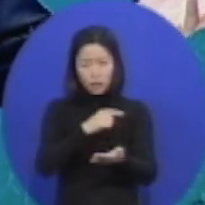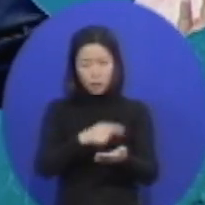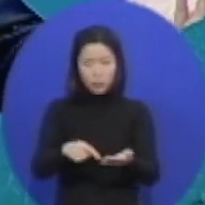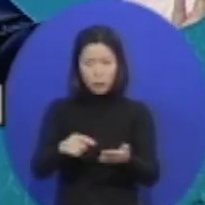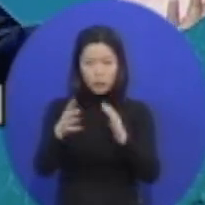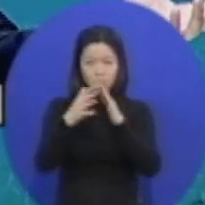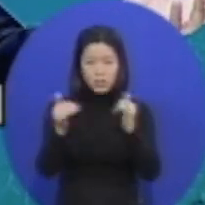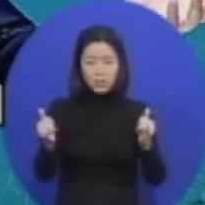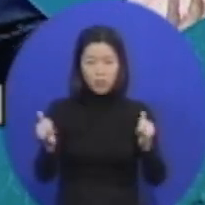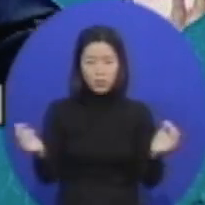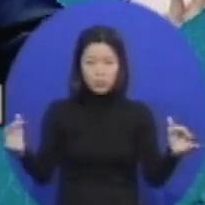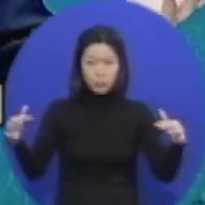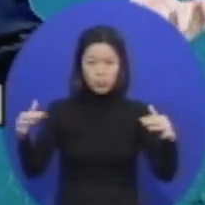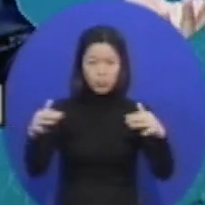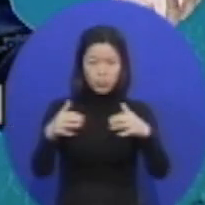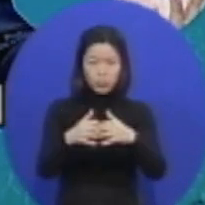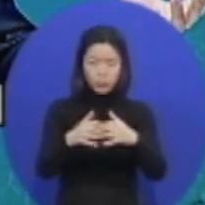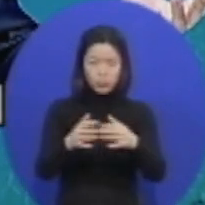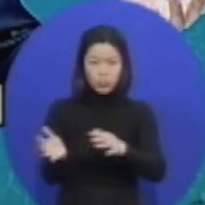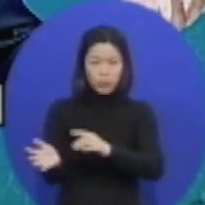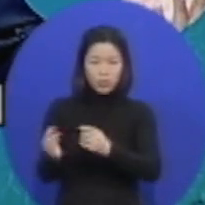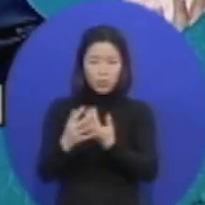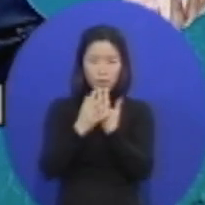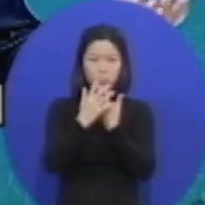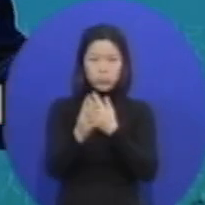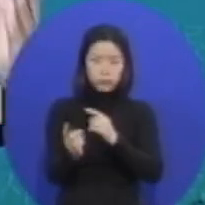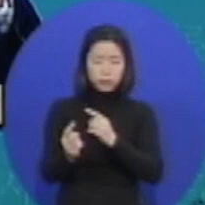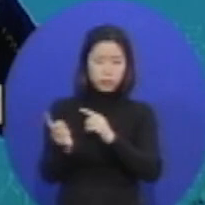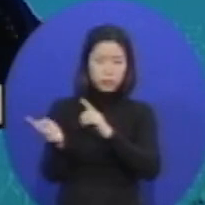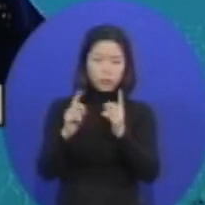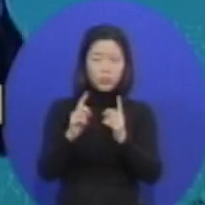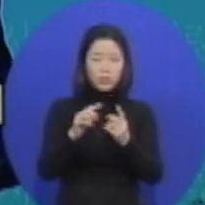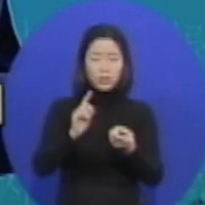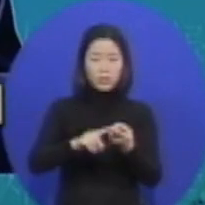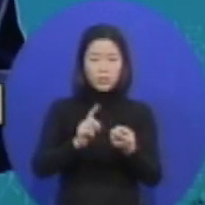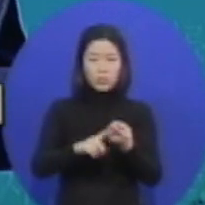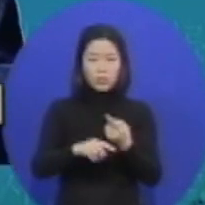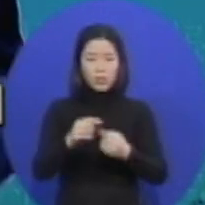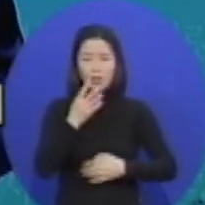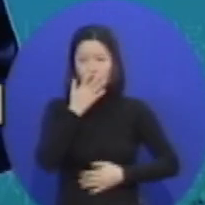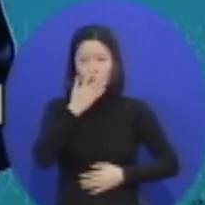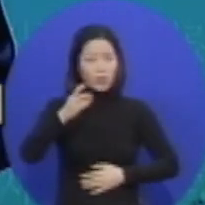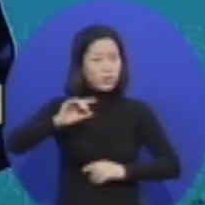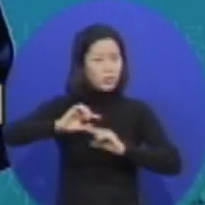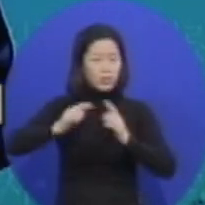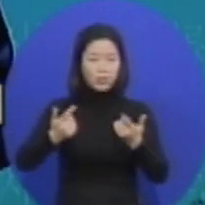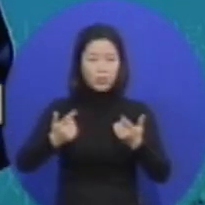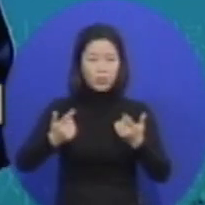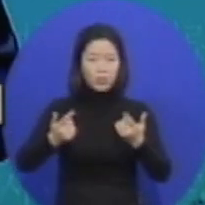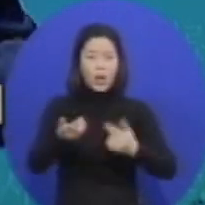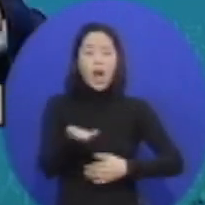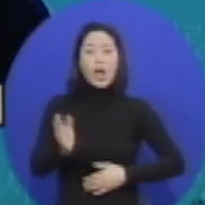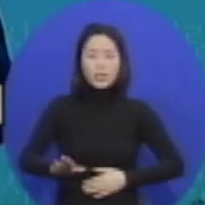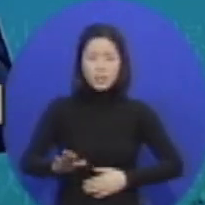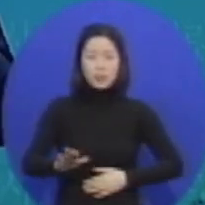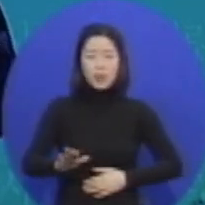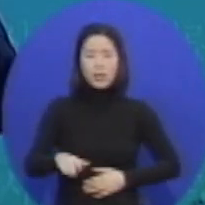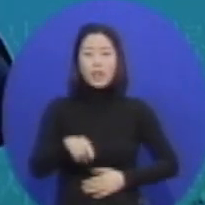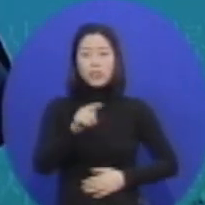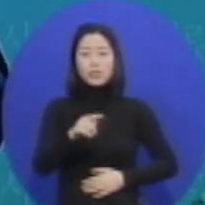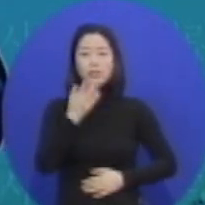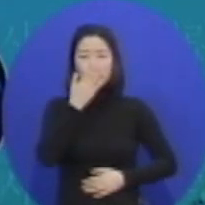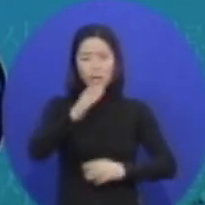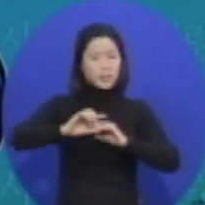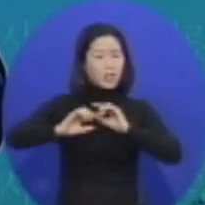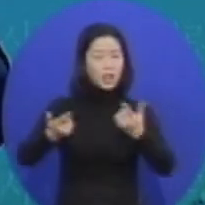부흥이 된다는 것은 이건 불가능한 얘기다 그런데 그 불가능한 것 때문에 감사합니다 왜 하나님이